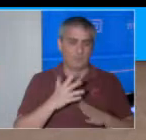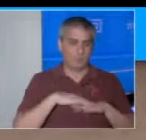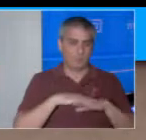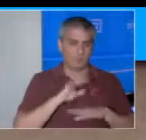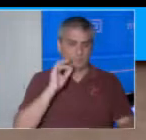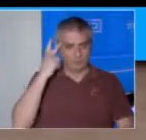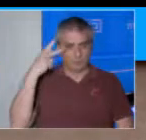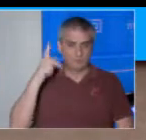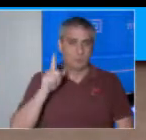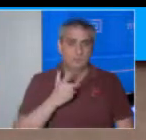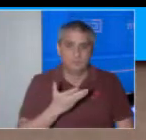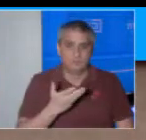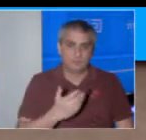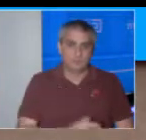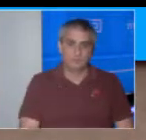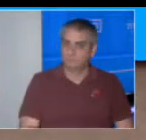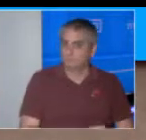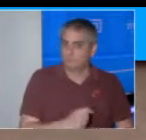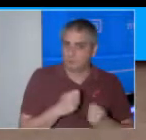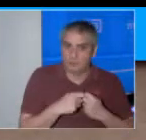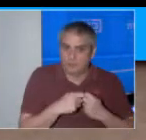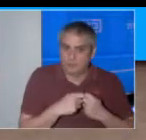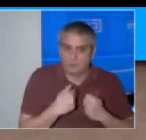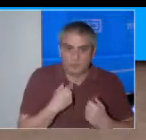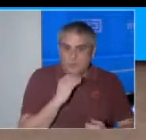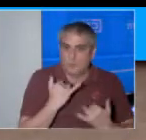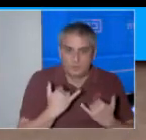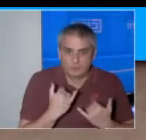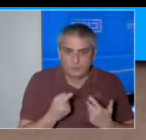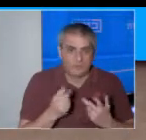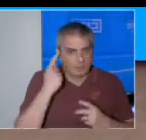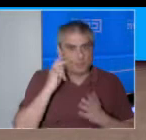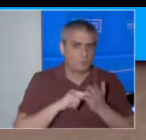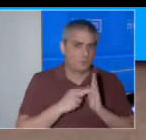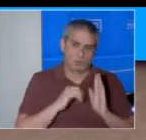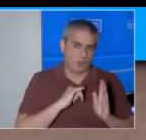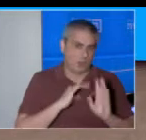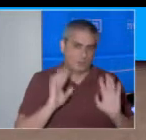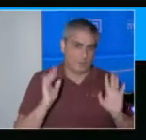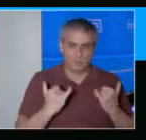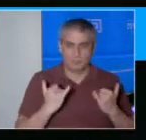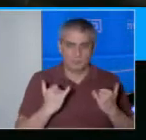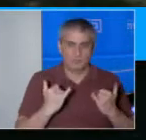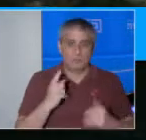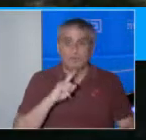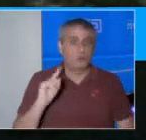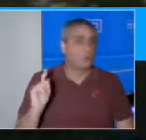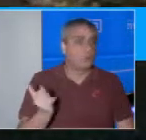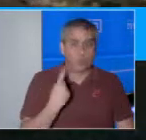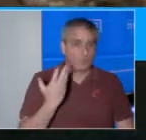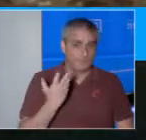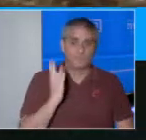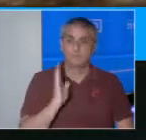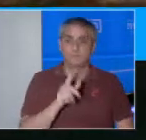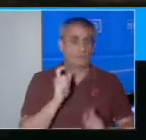פרופסור לוין. ולא קשור, לא קשור, אני לא מדבר כרגע על עמדותיו הפוליטיות, זה לא העניין כרגע. אבל כולם,